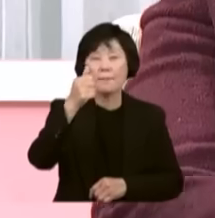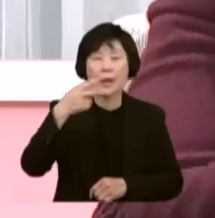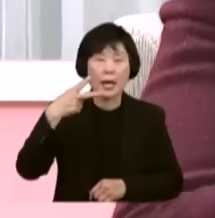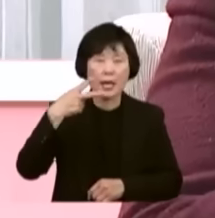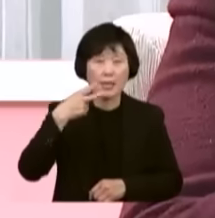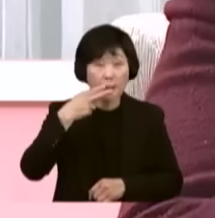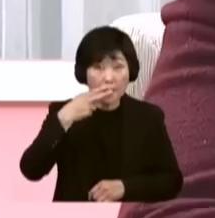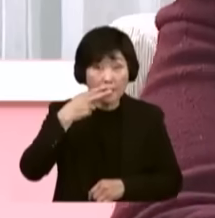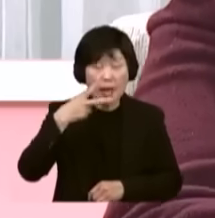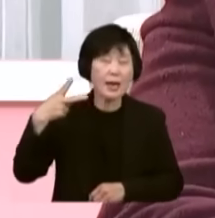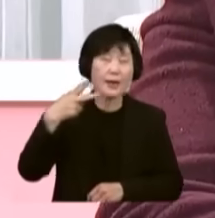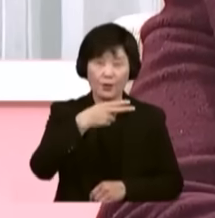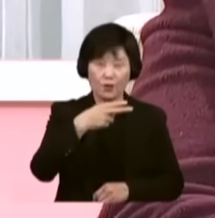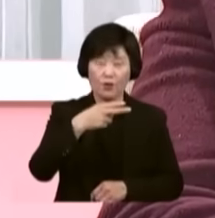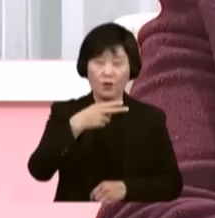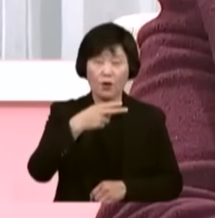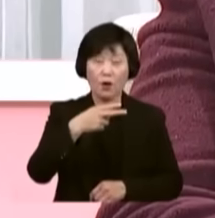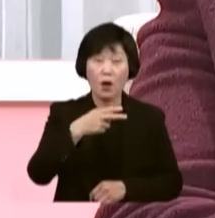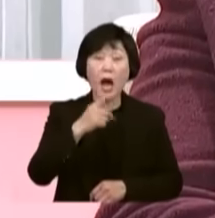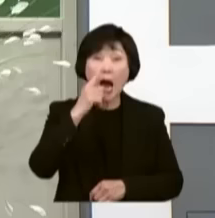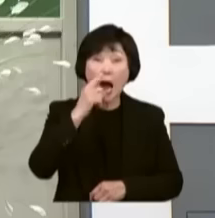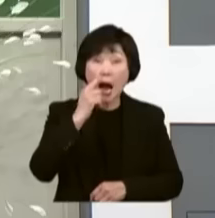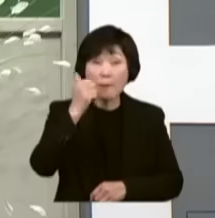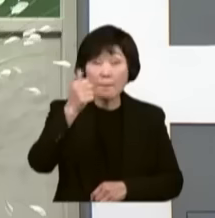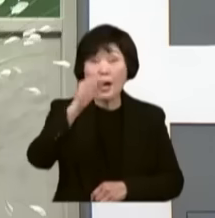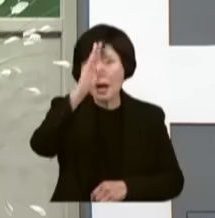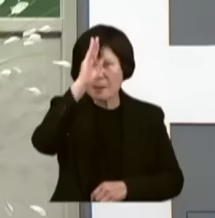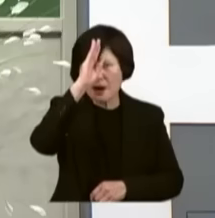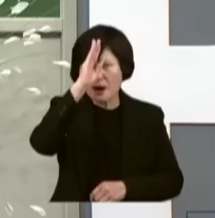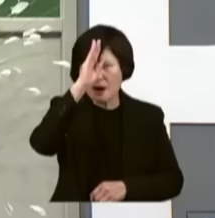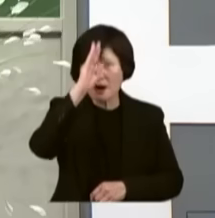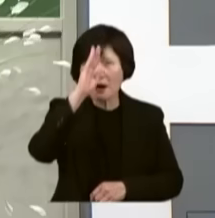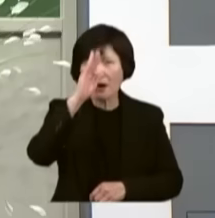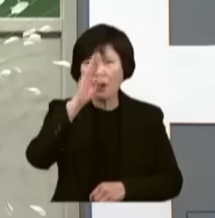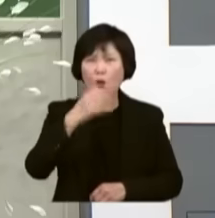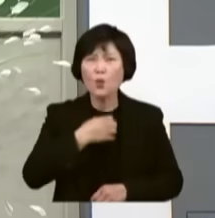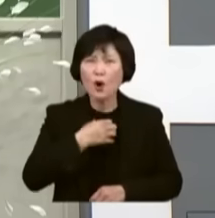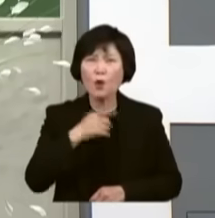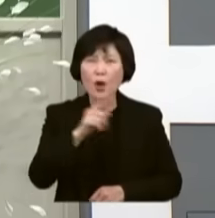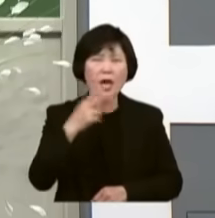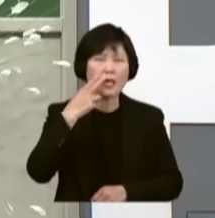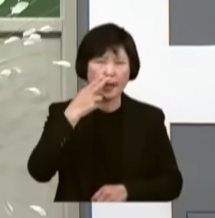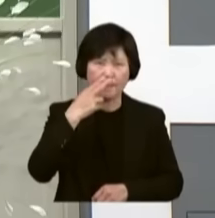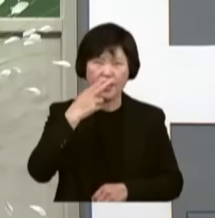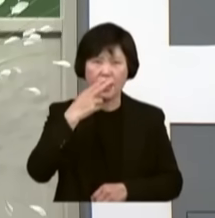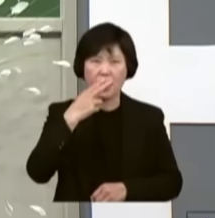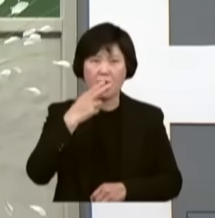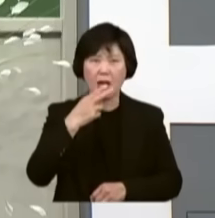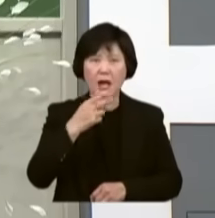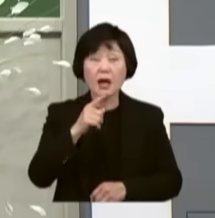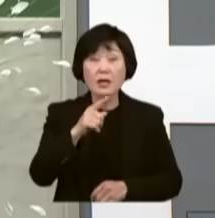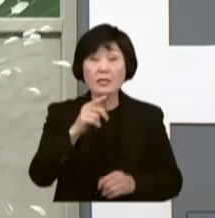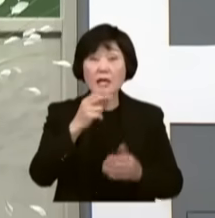심근경색 원인이 이제 담배니까. 아, 담배를 못 끊으셨어요? 아니 그러면 그 난리를 치고도 못 끊었단 말이야? 그래도 못